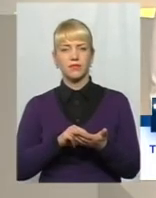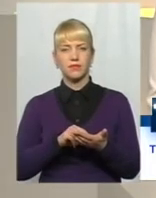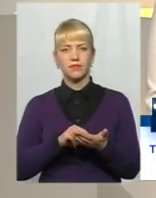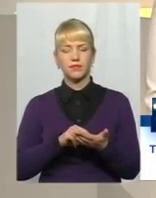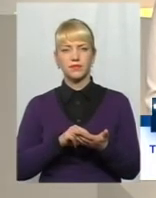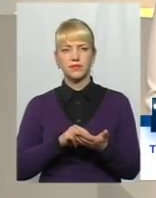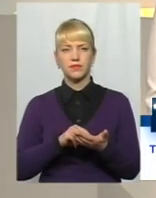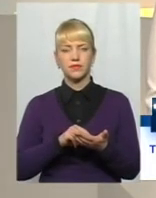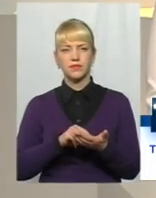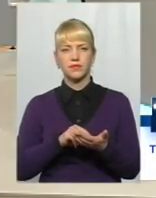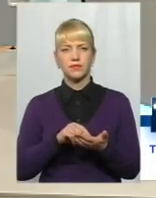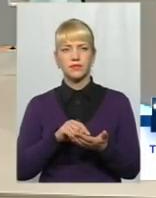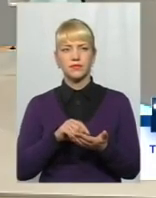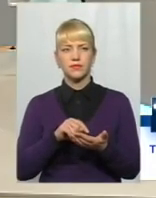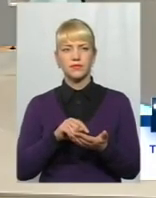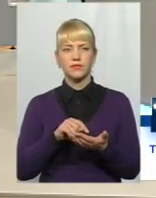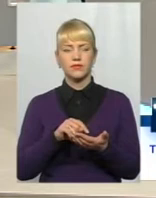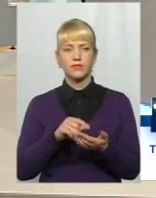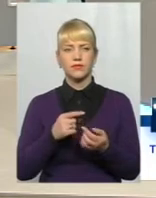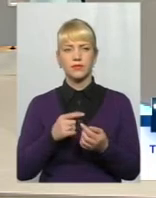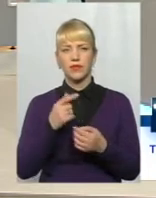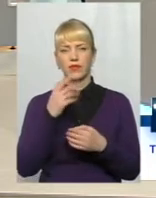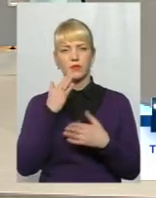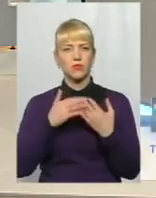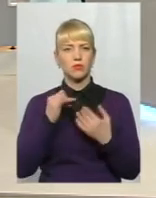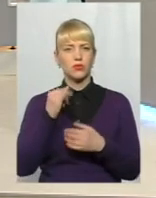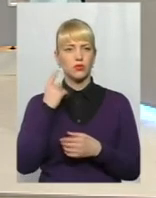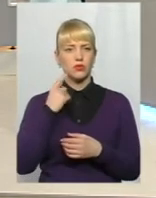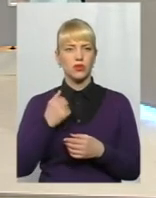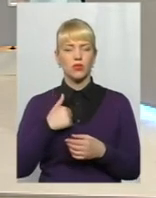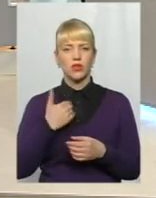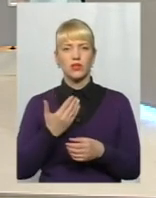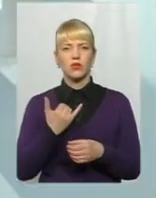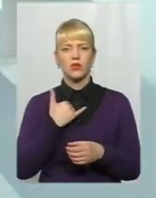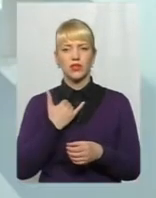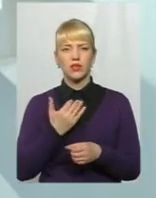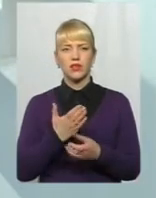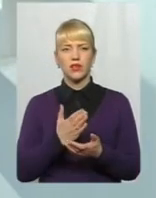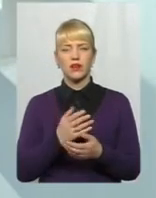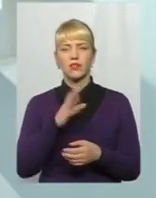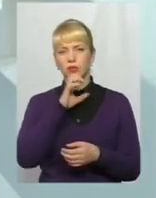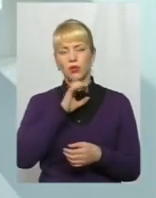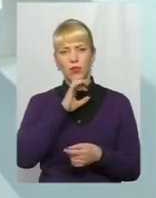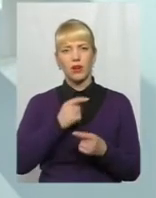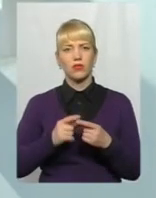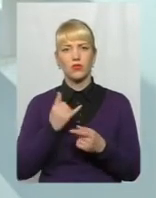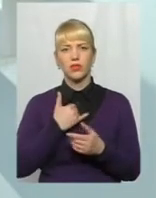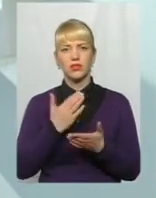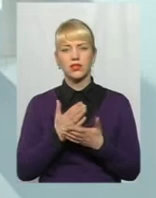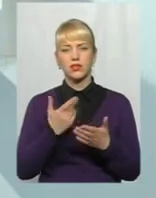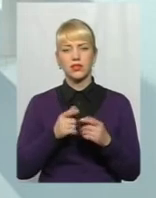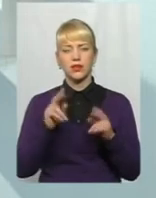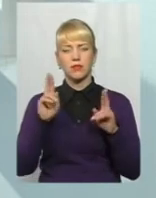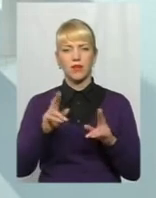Дуже приємно. Це, напевно, також до вас, пані Інна. Так, у нас є розроблені правила утримання домашніх тварин. Наразі на